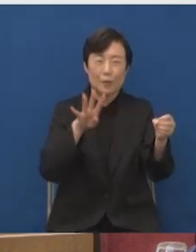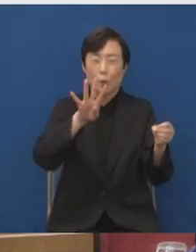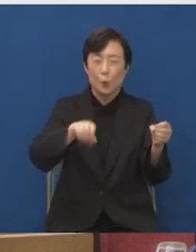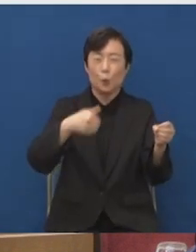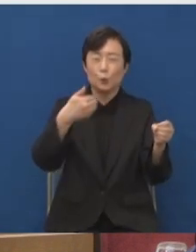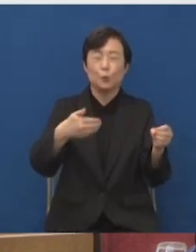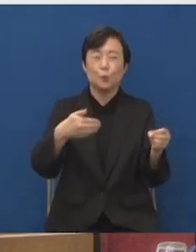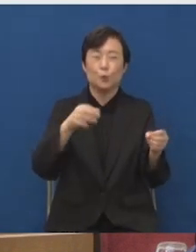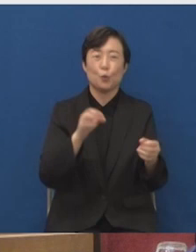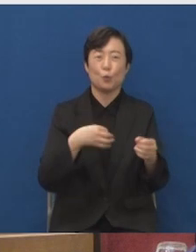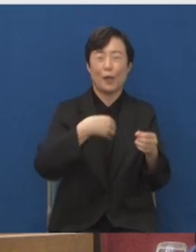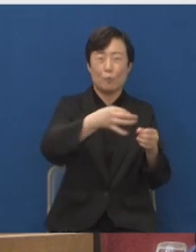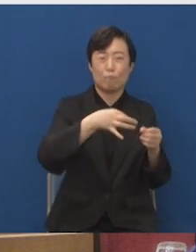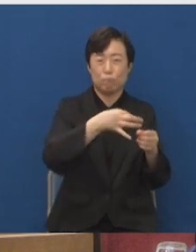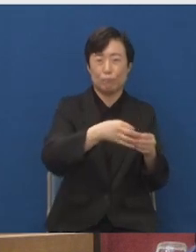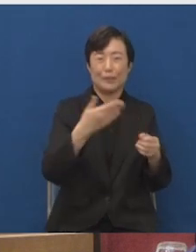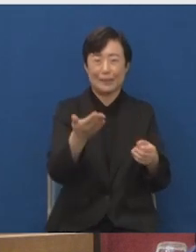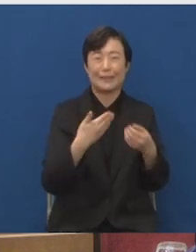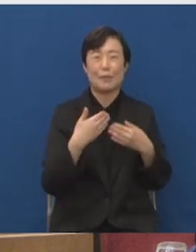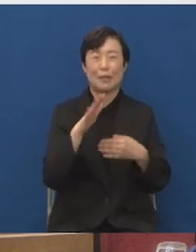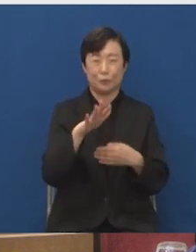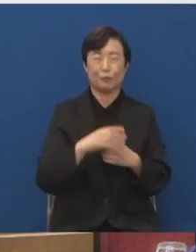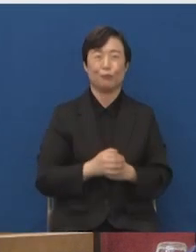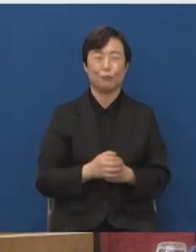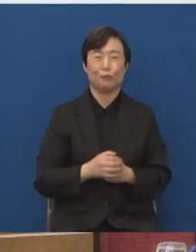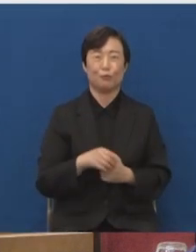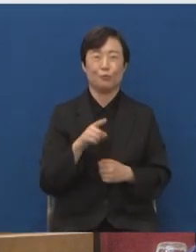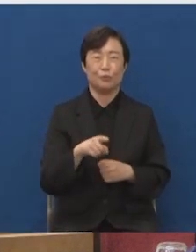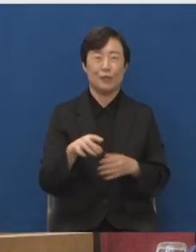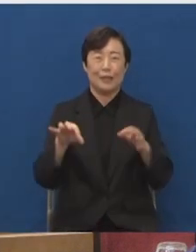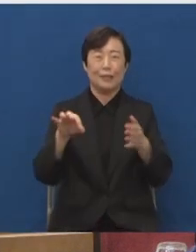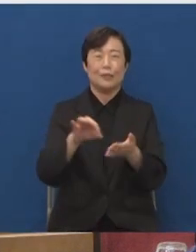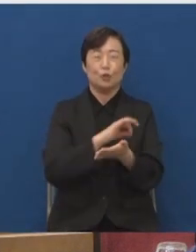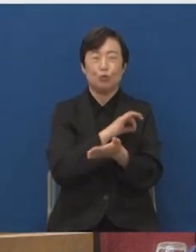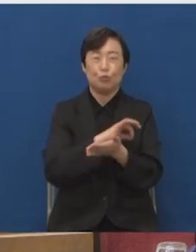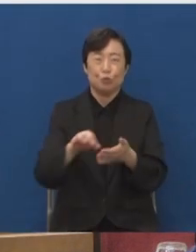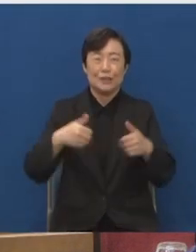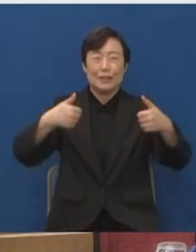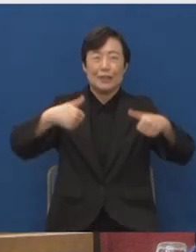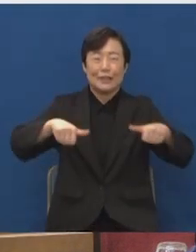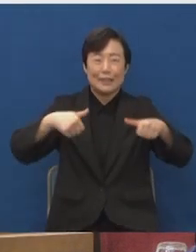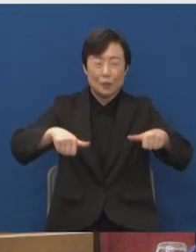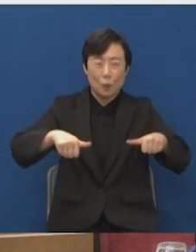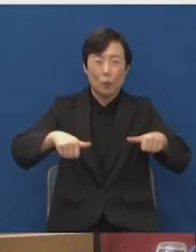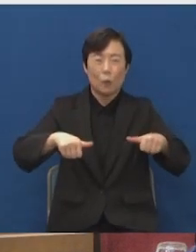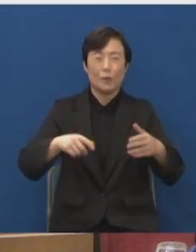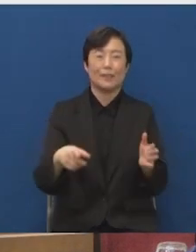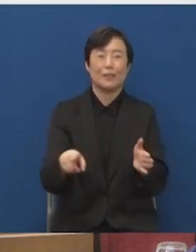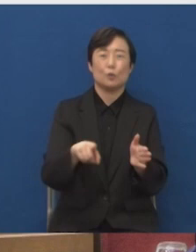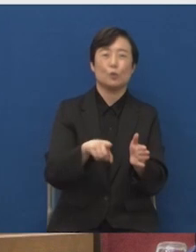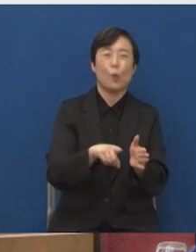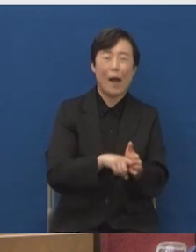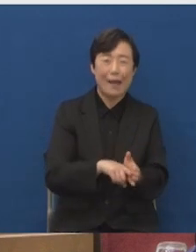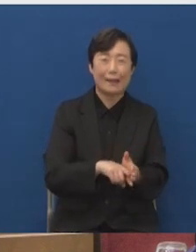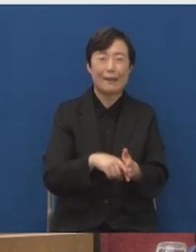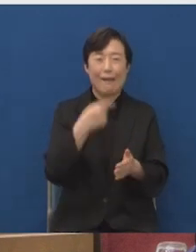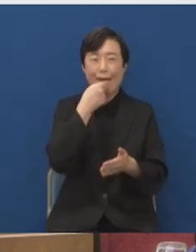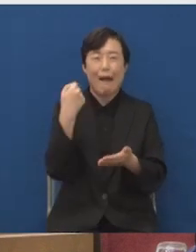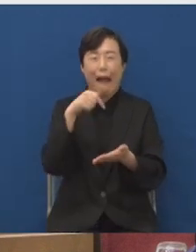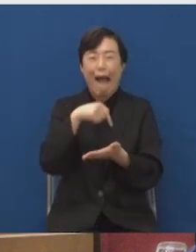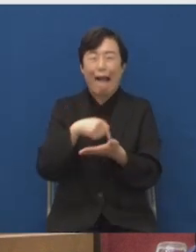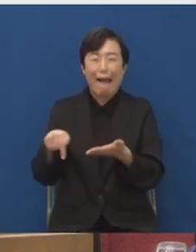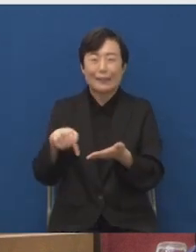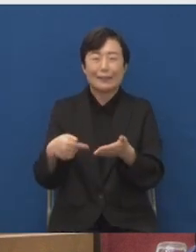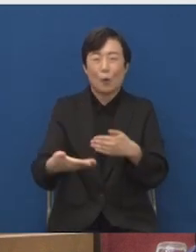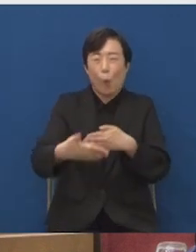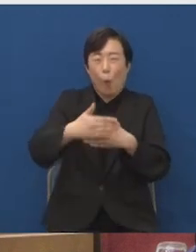ただいております。令和6年度は収支均衡の財政運営に加え、これまで赤字補填のために公